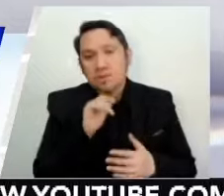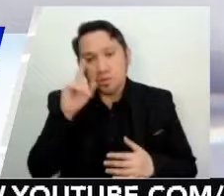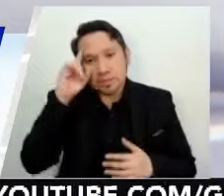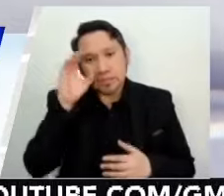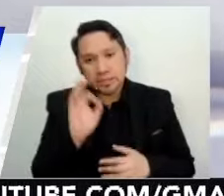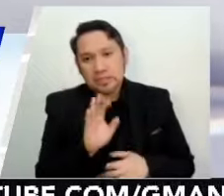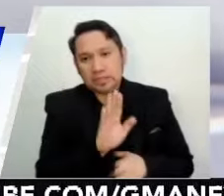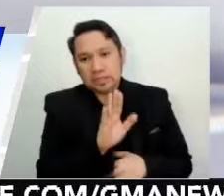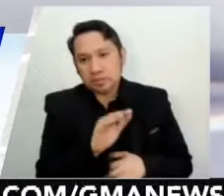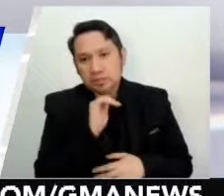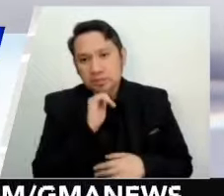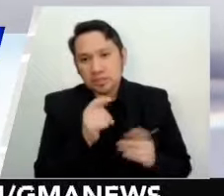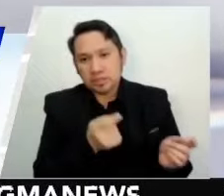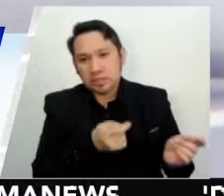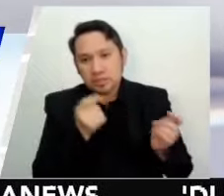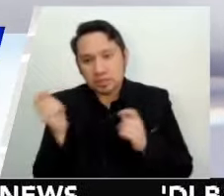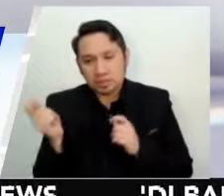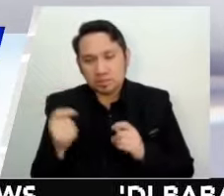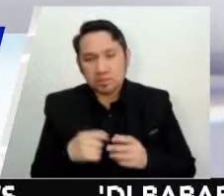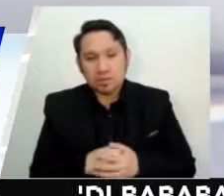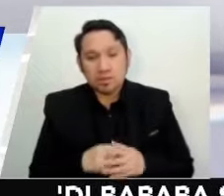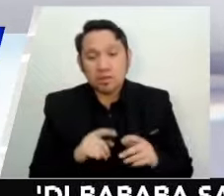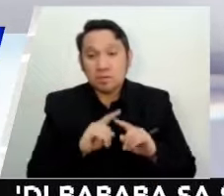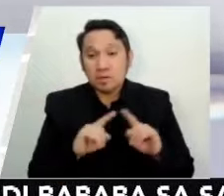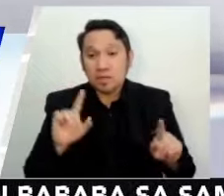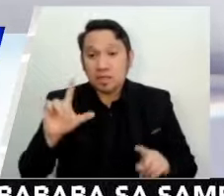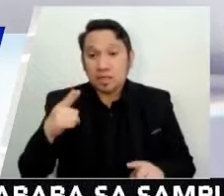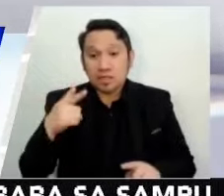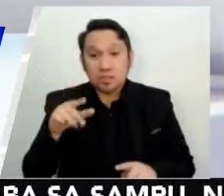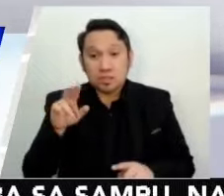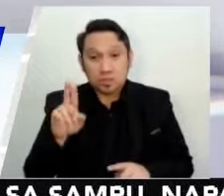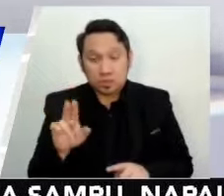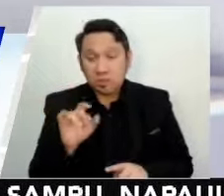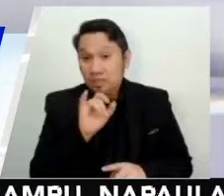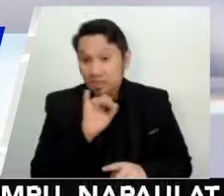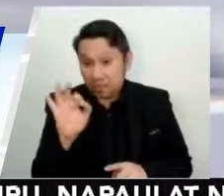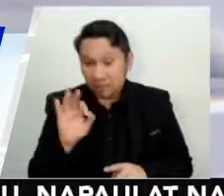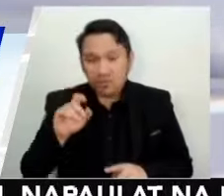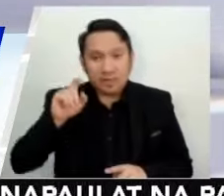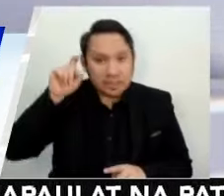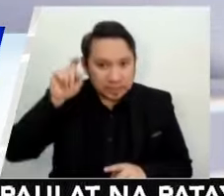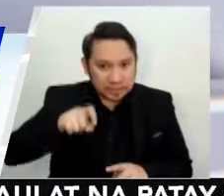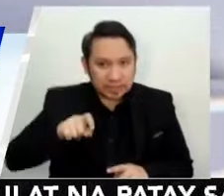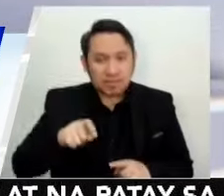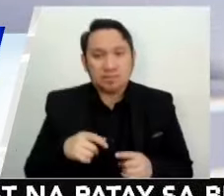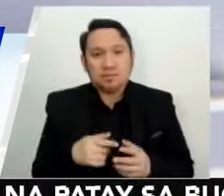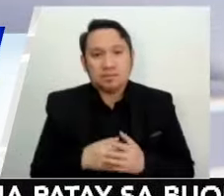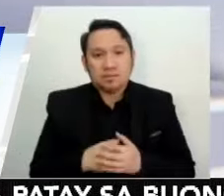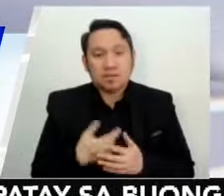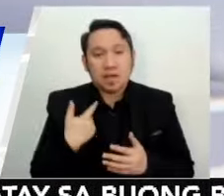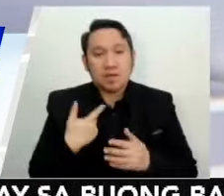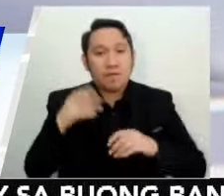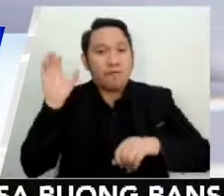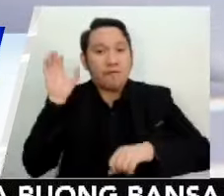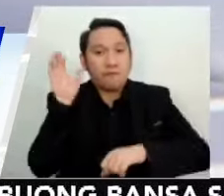Pero ayon naman sa LGU rito na kapag kakailanganin daw ay ipapatupad daw nila ang forced